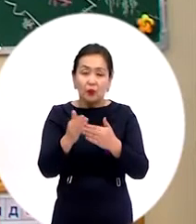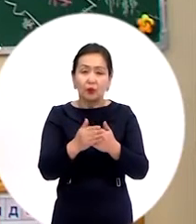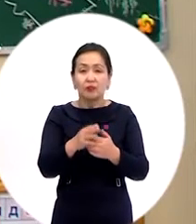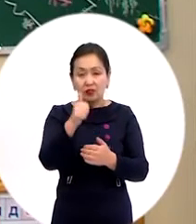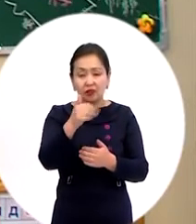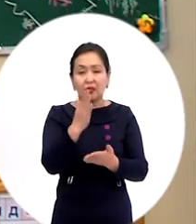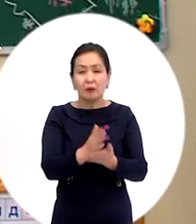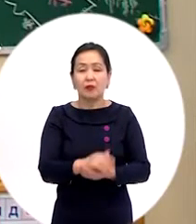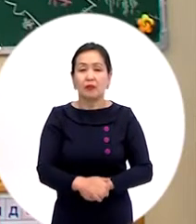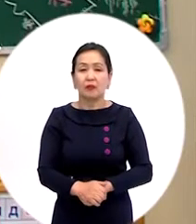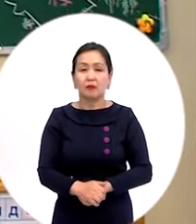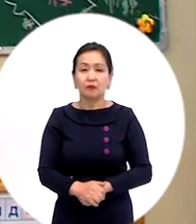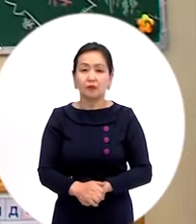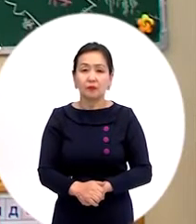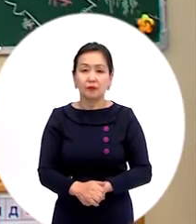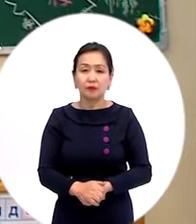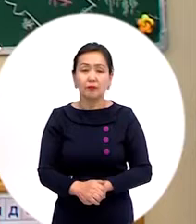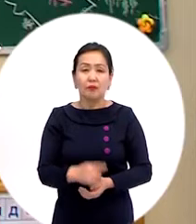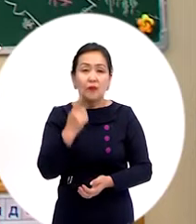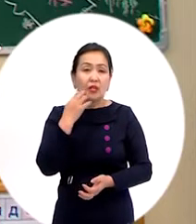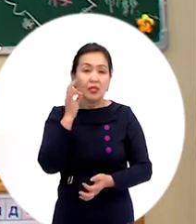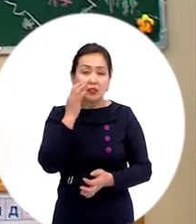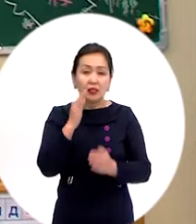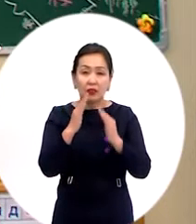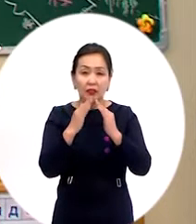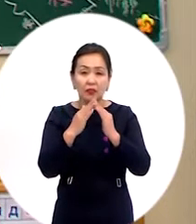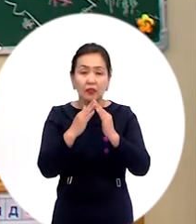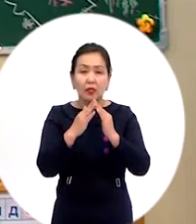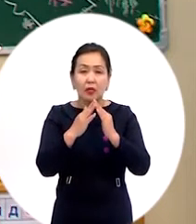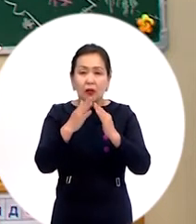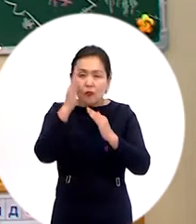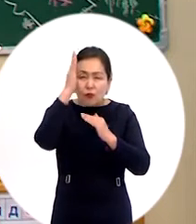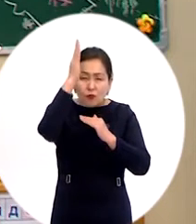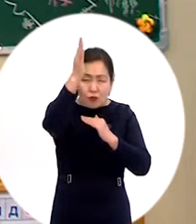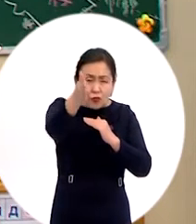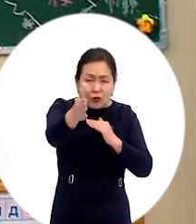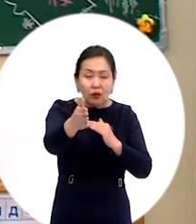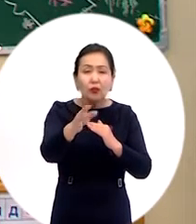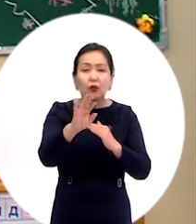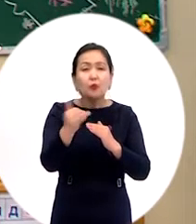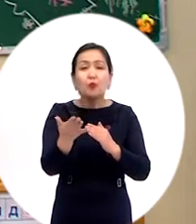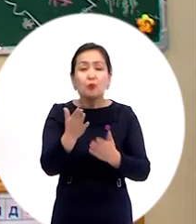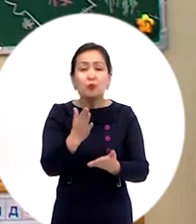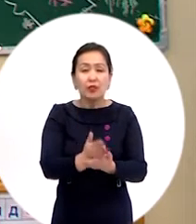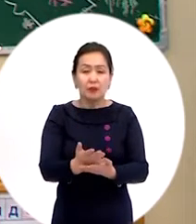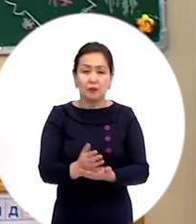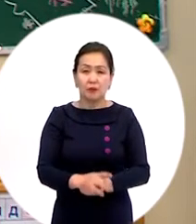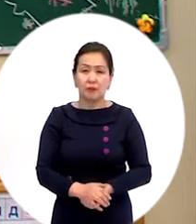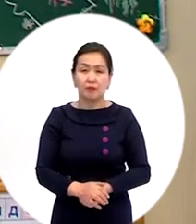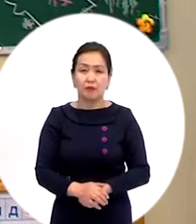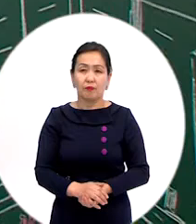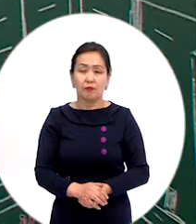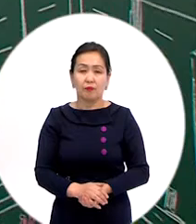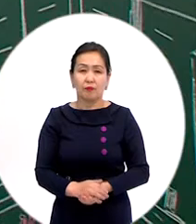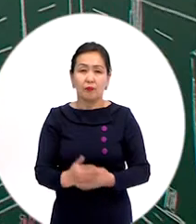Дэлгүүр. Их сайн байна. Тэгвэл Эльсагийн гэрээс хамгийн хол аялсан газар нь хаан байсан